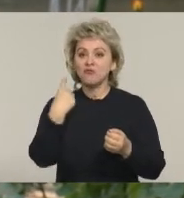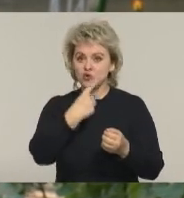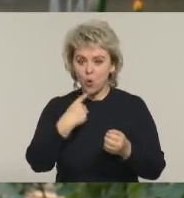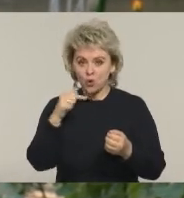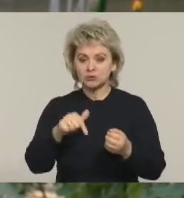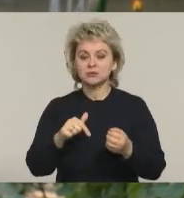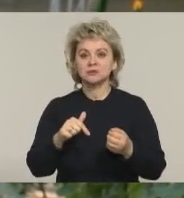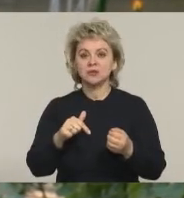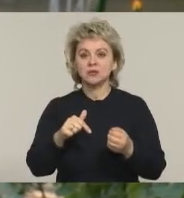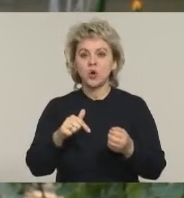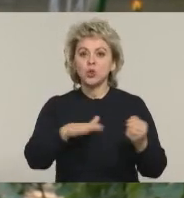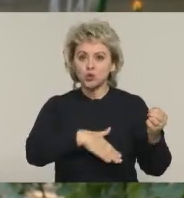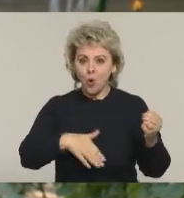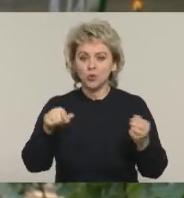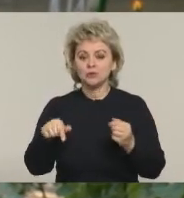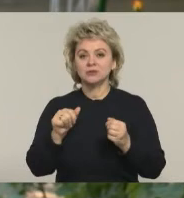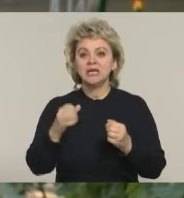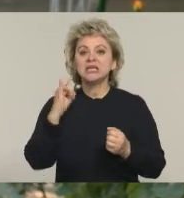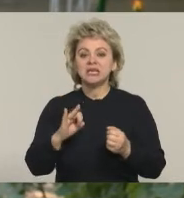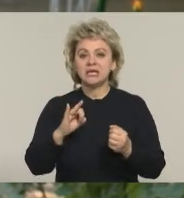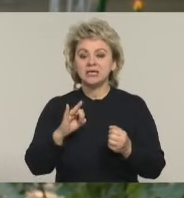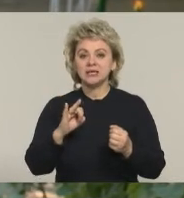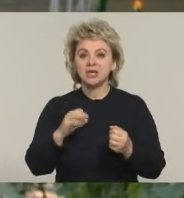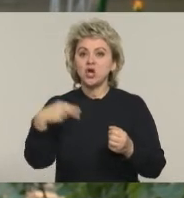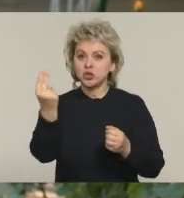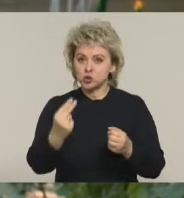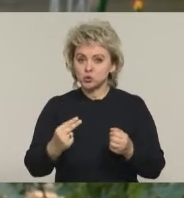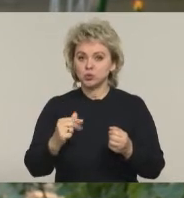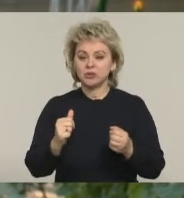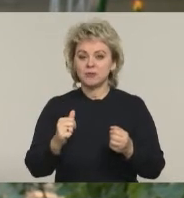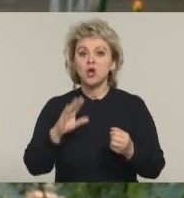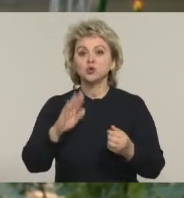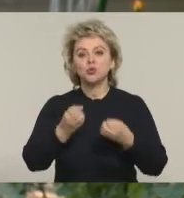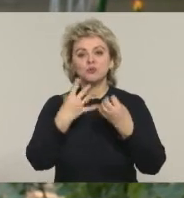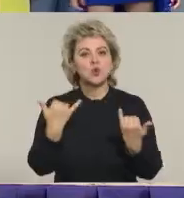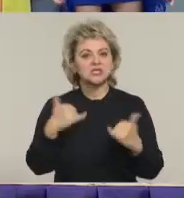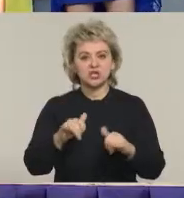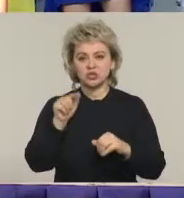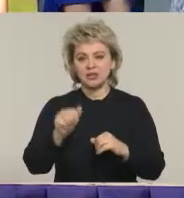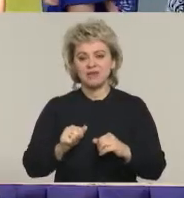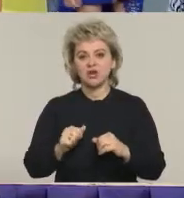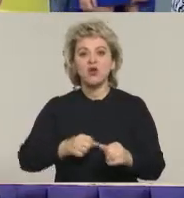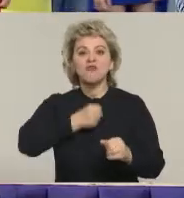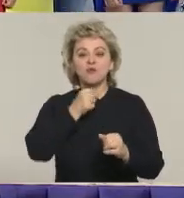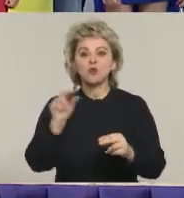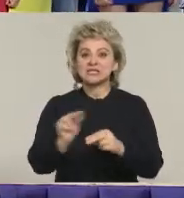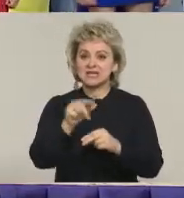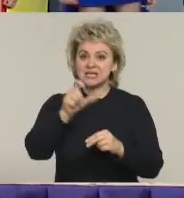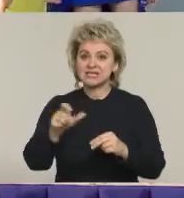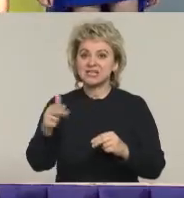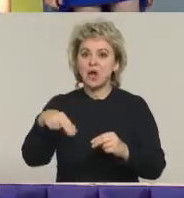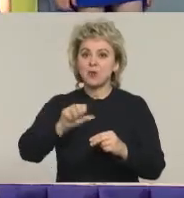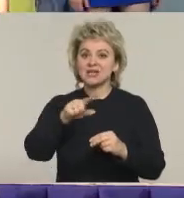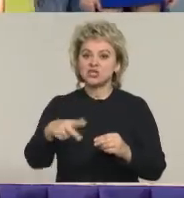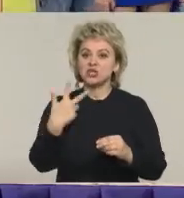рот, в ногу и рисуем, ну, просто шедевры. Возраст воспитанников «Добродеи»